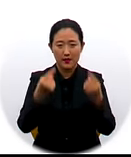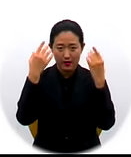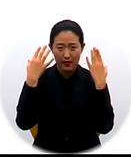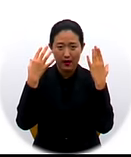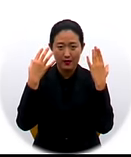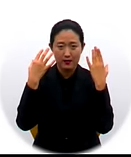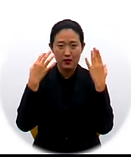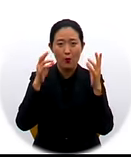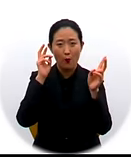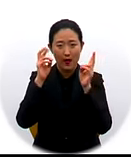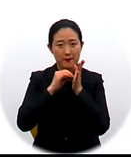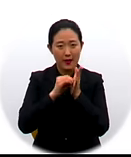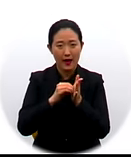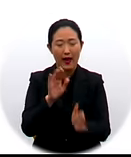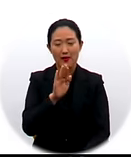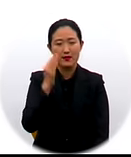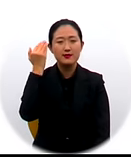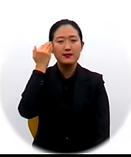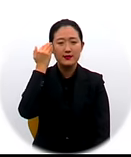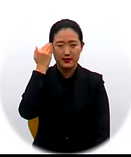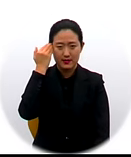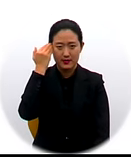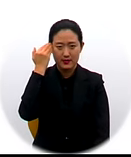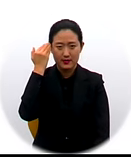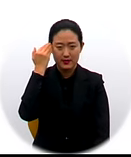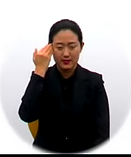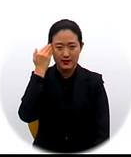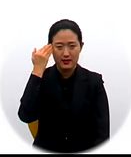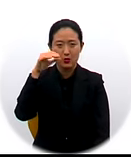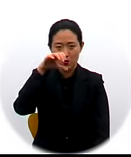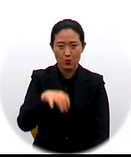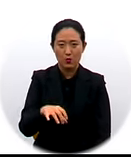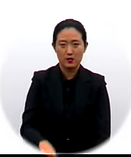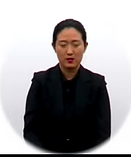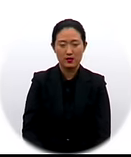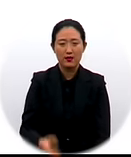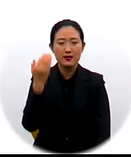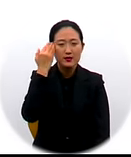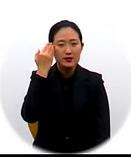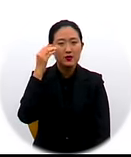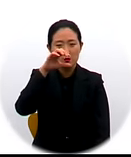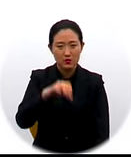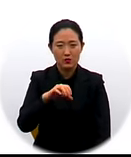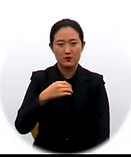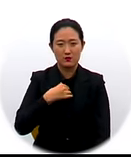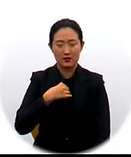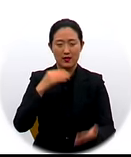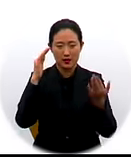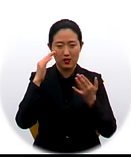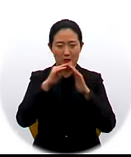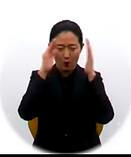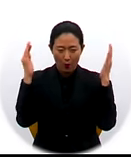왜냐? 대학의 본질은 취업기관이 아니라 지식의 상합, 굉장히 아카데미컬한 기관이에요. 지식은 우리